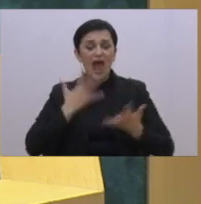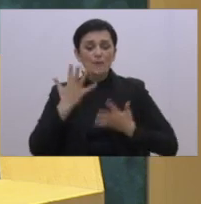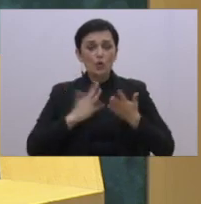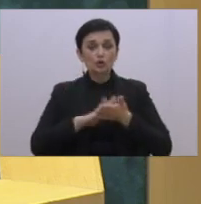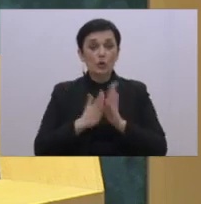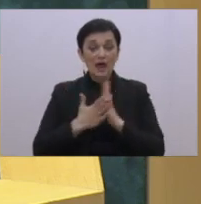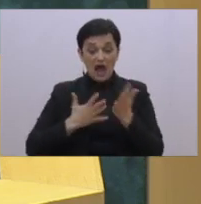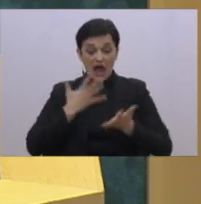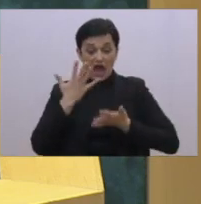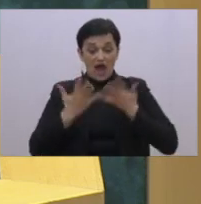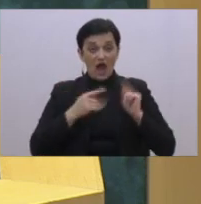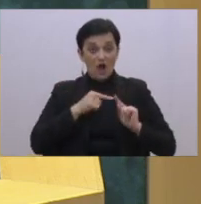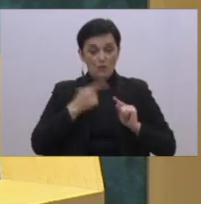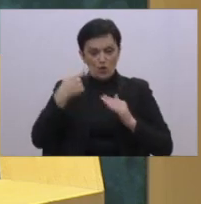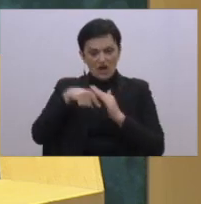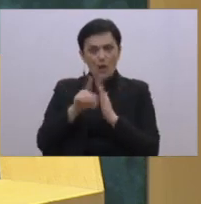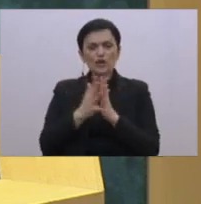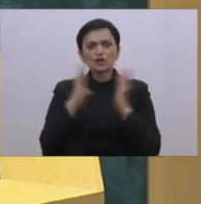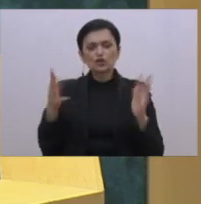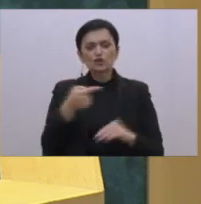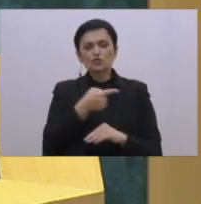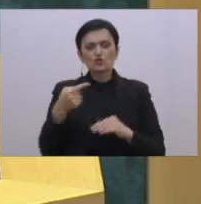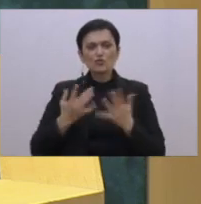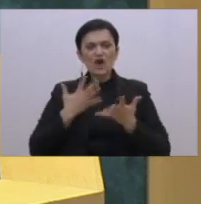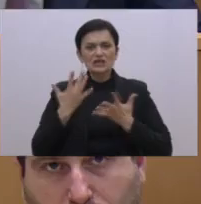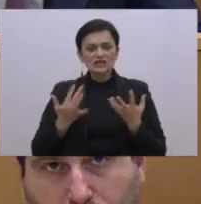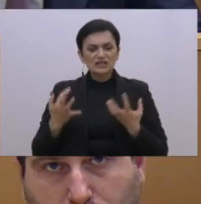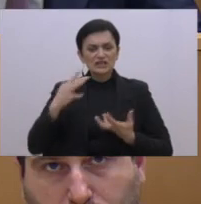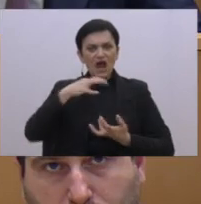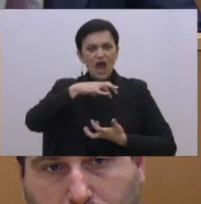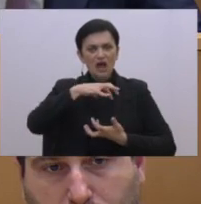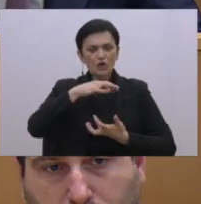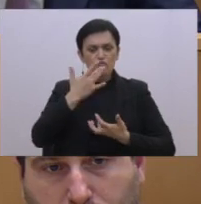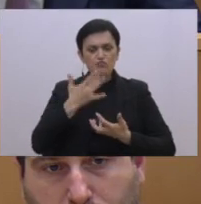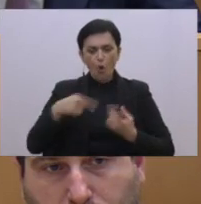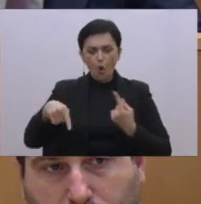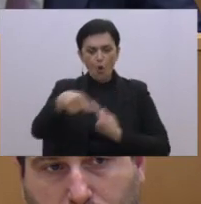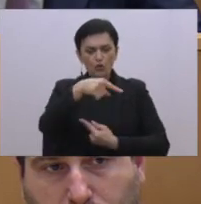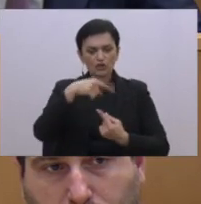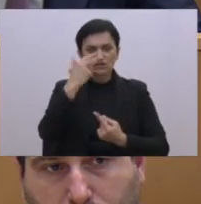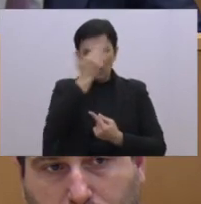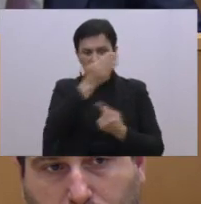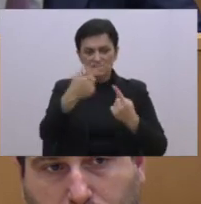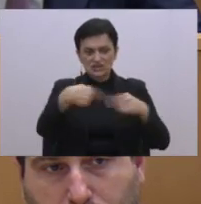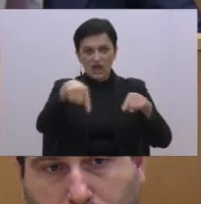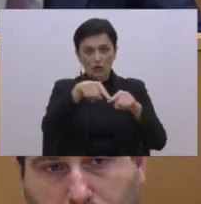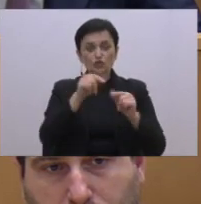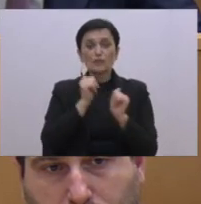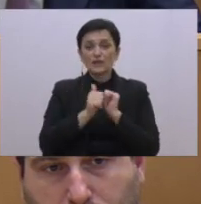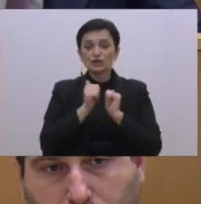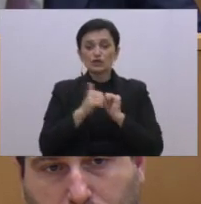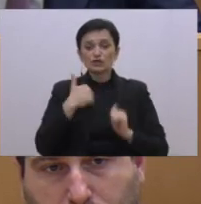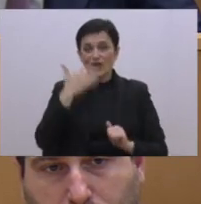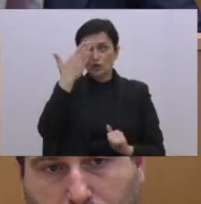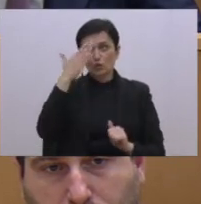ხოლო ემოციებმა გამოიწვია დიდი უარყოფითი ენერგიის დაგროვება პოლიტიკურ წრეებშიც და საზოგადოებაშიც. ხშირად ჩვენი